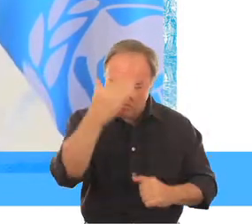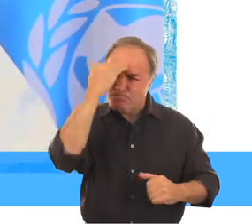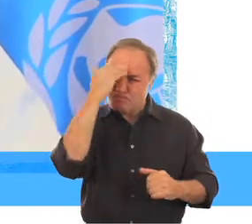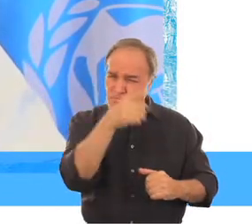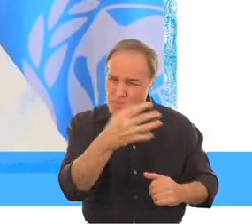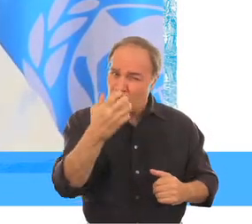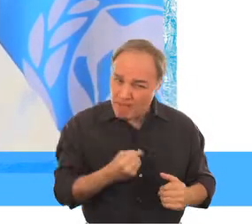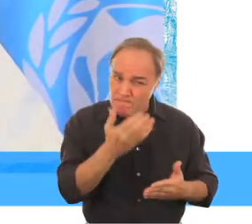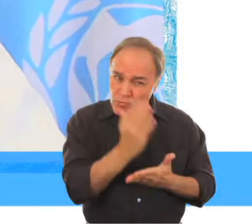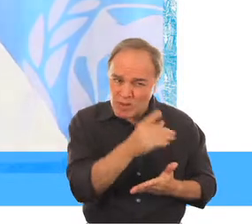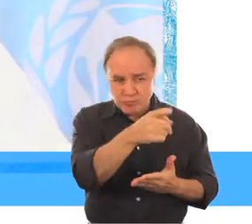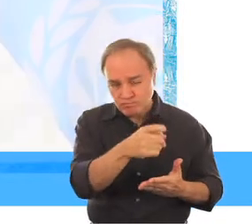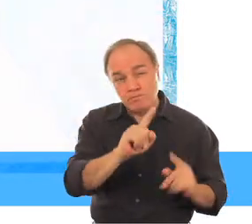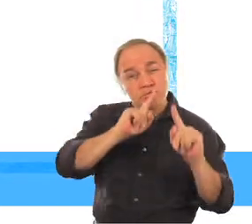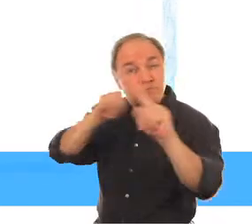de leurs propres droits.